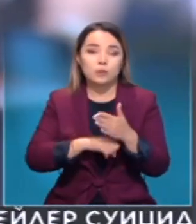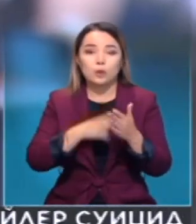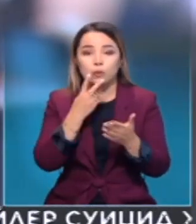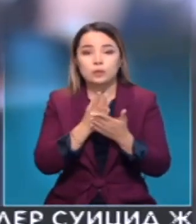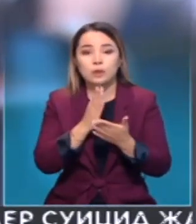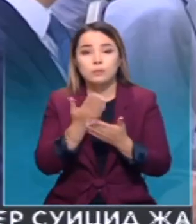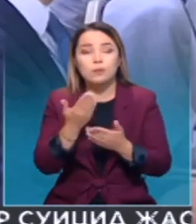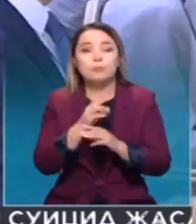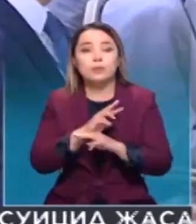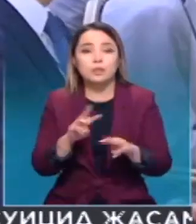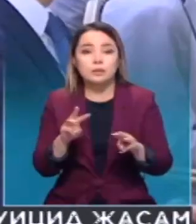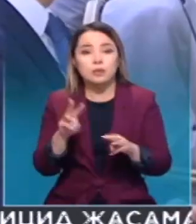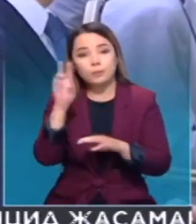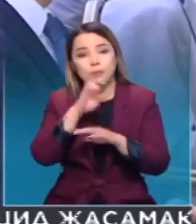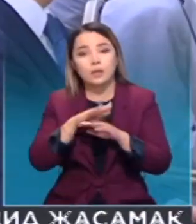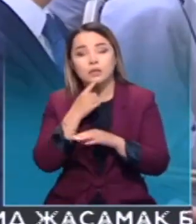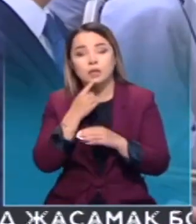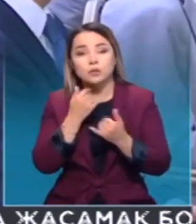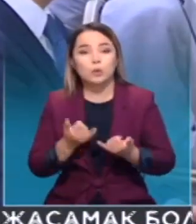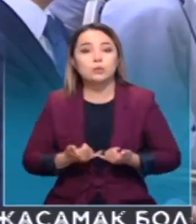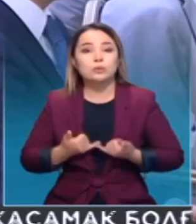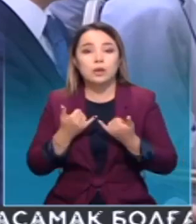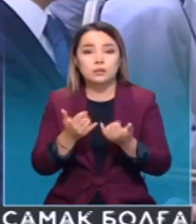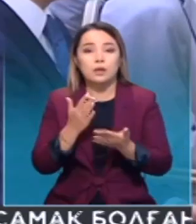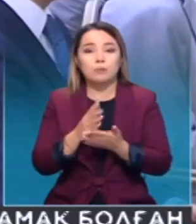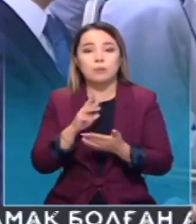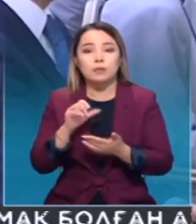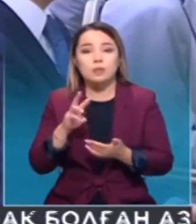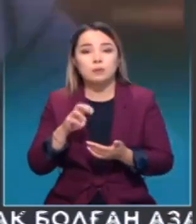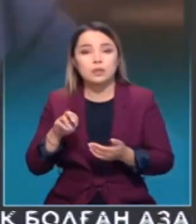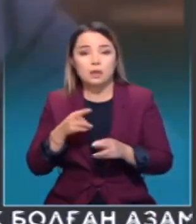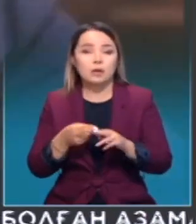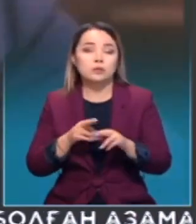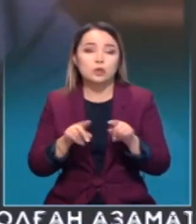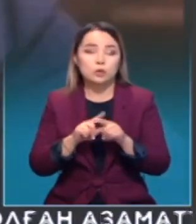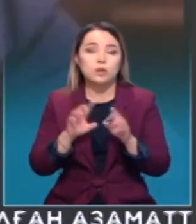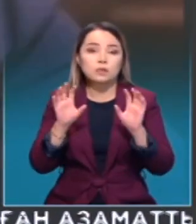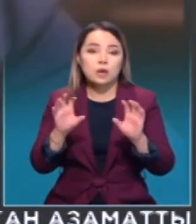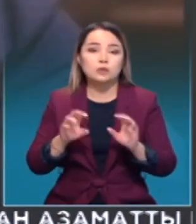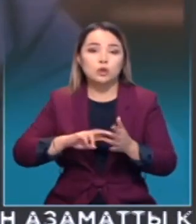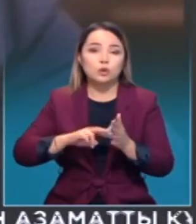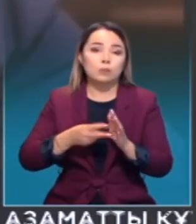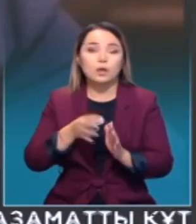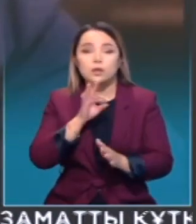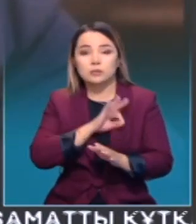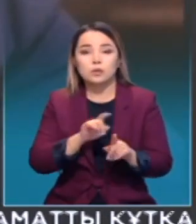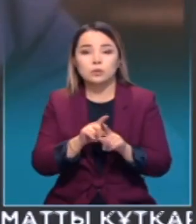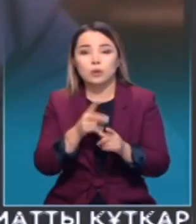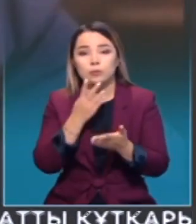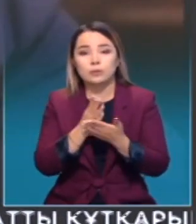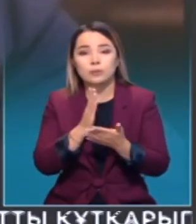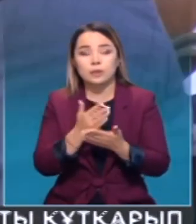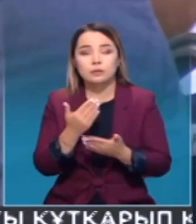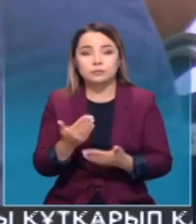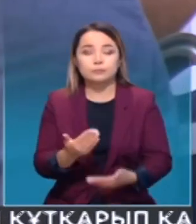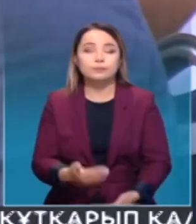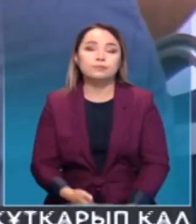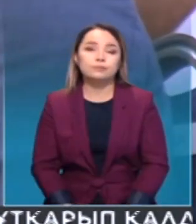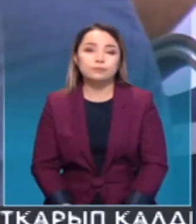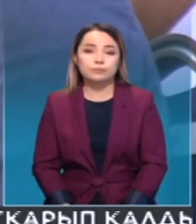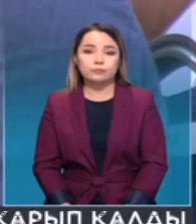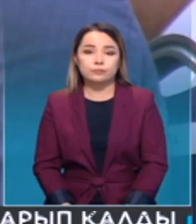тигізбек. Министр мемлекеттік тіл мәртебесін көтеруге масс-медиа туралы заң жобасы да өз пайдасын тигізеді деді.